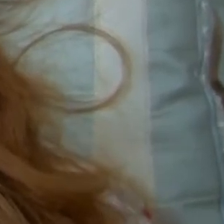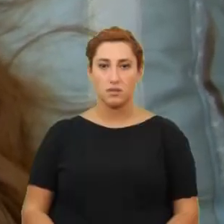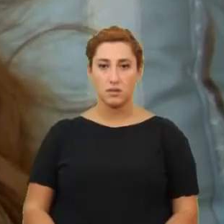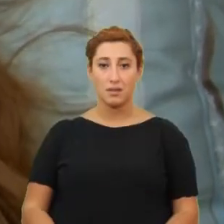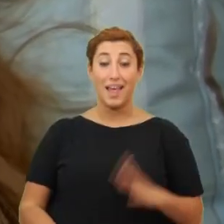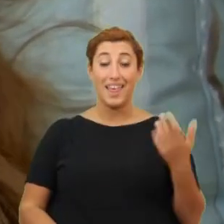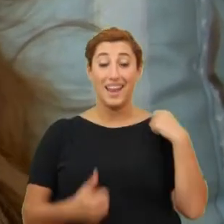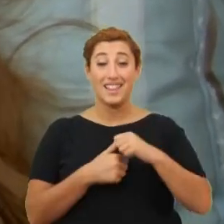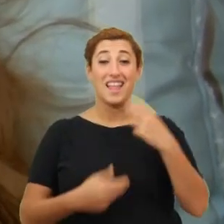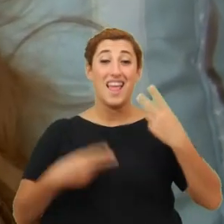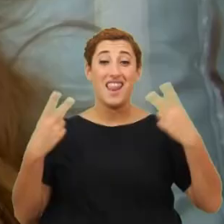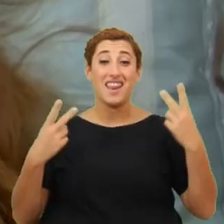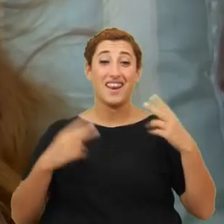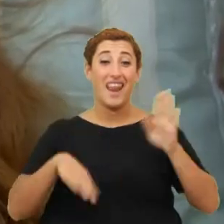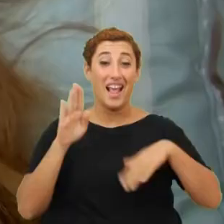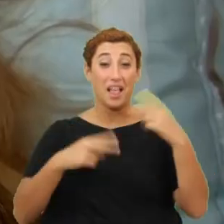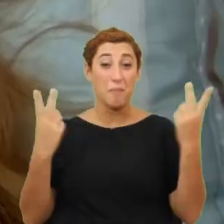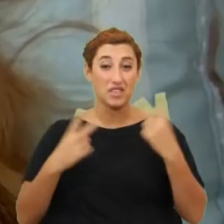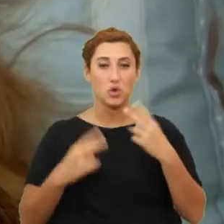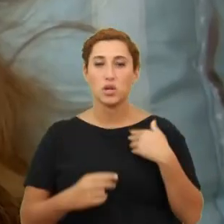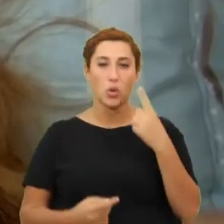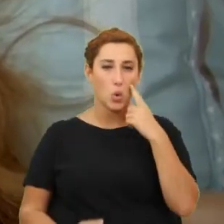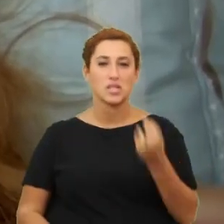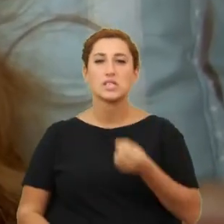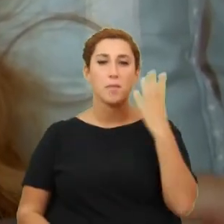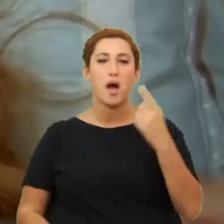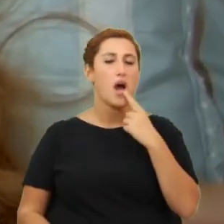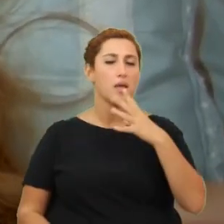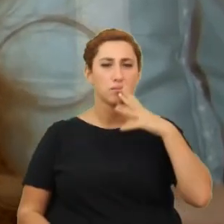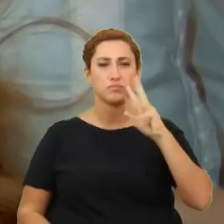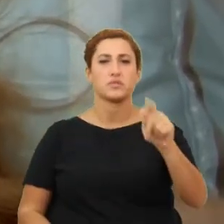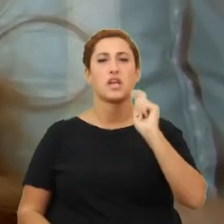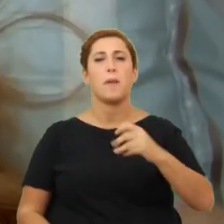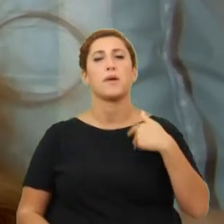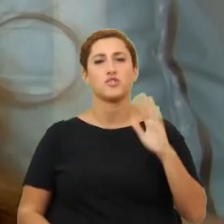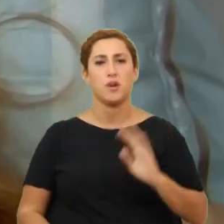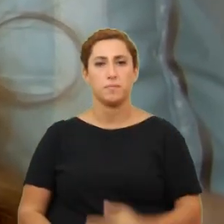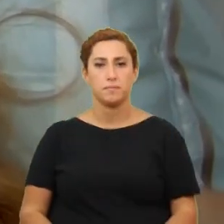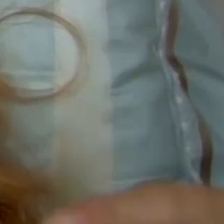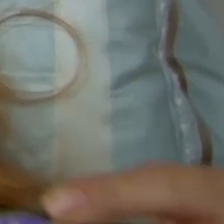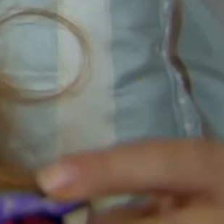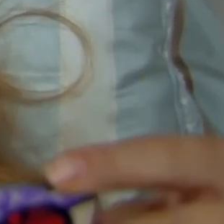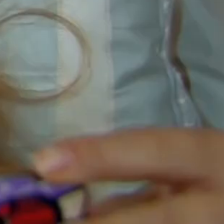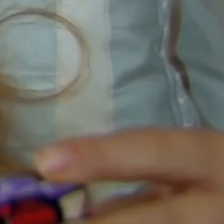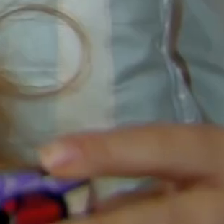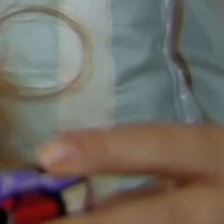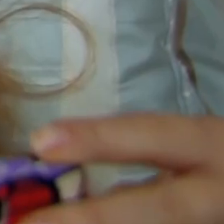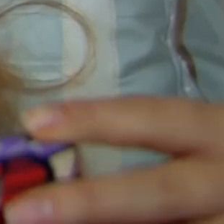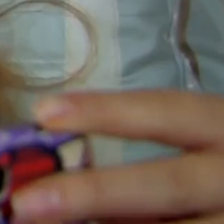Yani yine bir reklam mesajı var ya, sabah sabah ağzıma geleni söyleyeceğim yani.